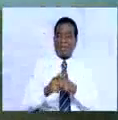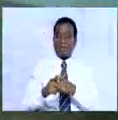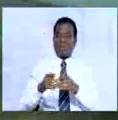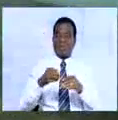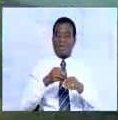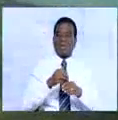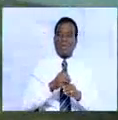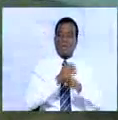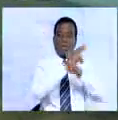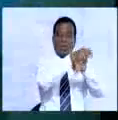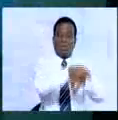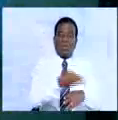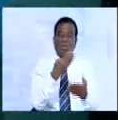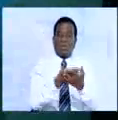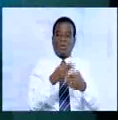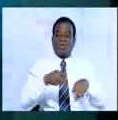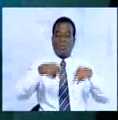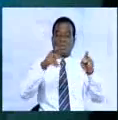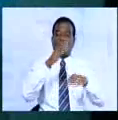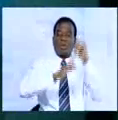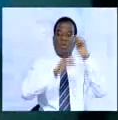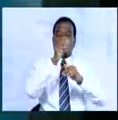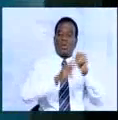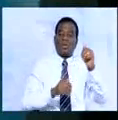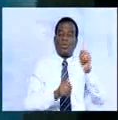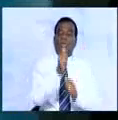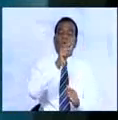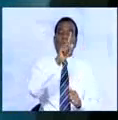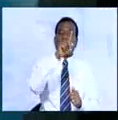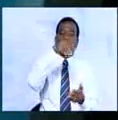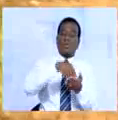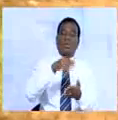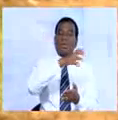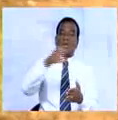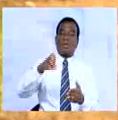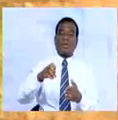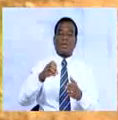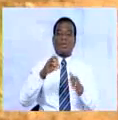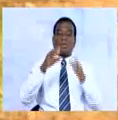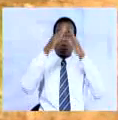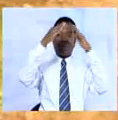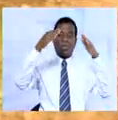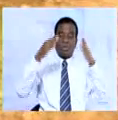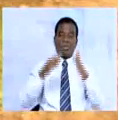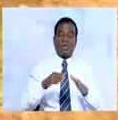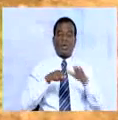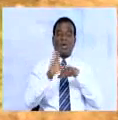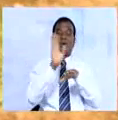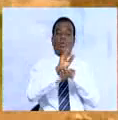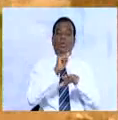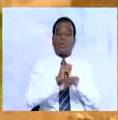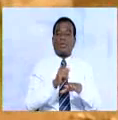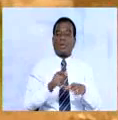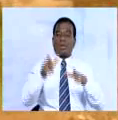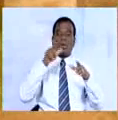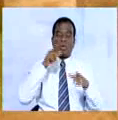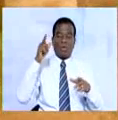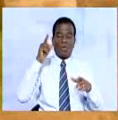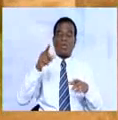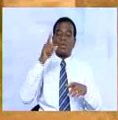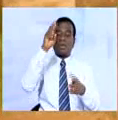épargne construction qui ont permis de construire plus de 1 500 maisons en Côte d'Ivoire et loger 6 000 personnes.